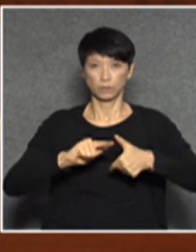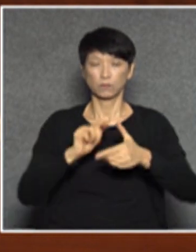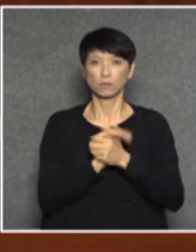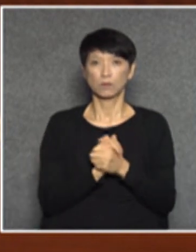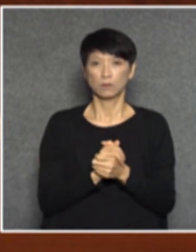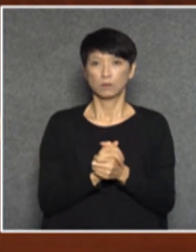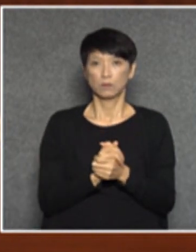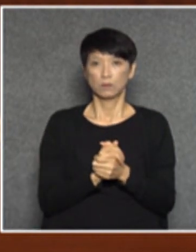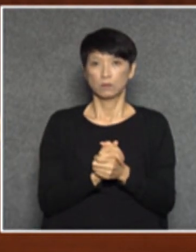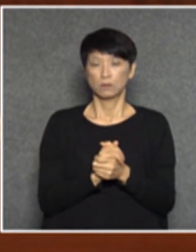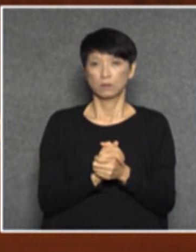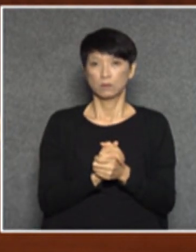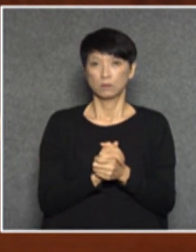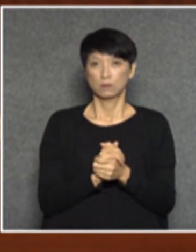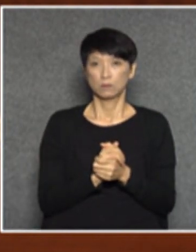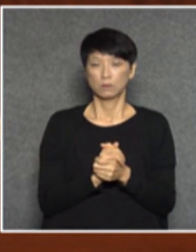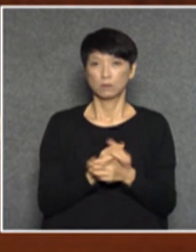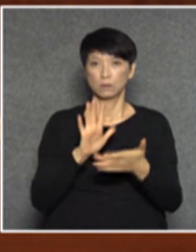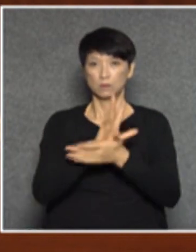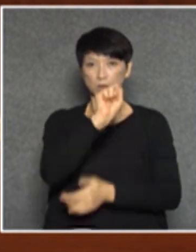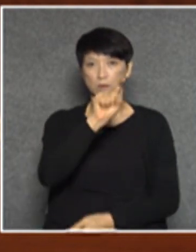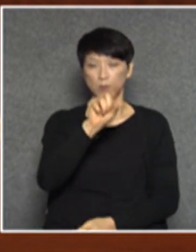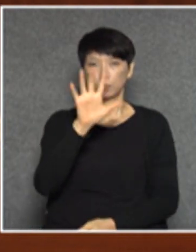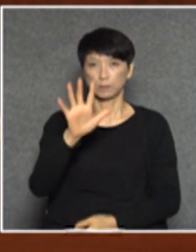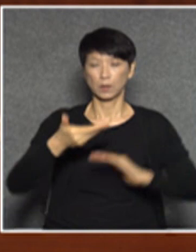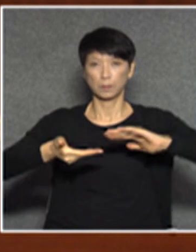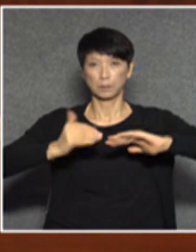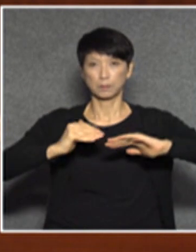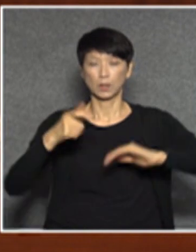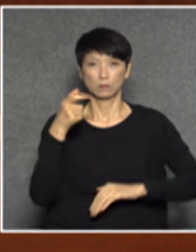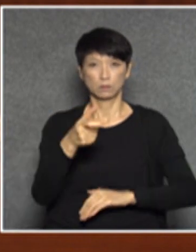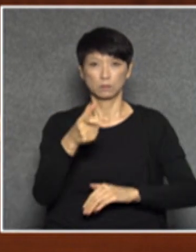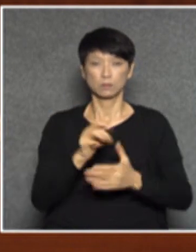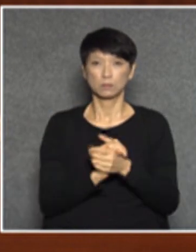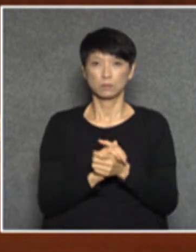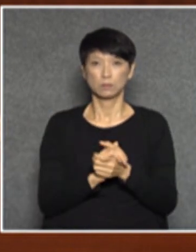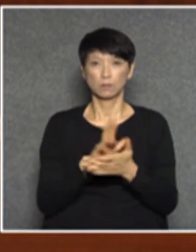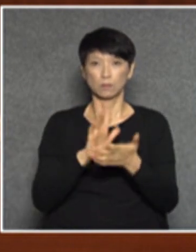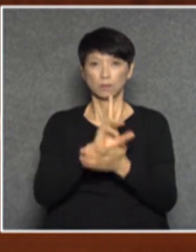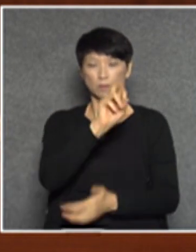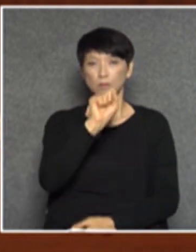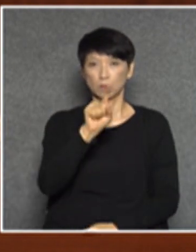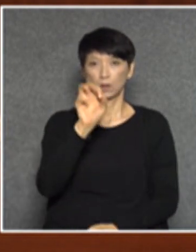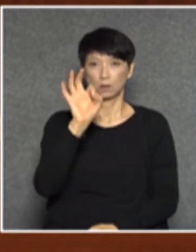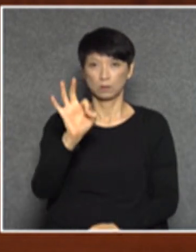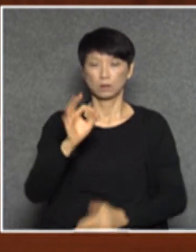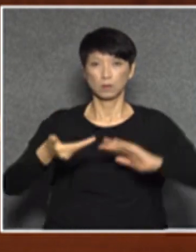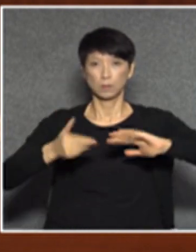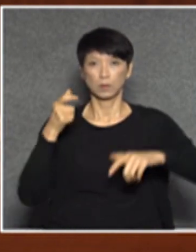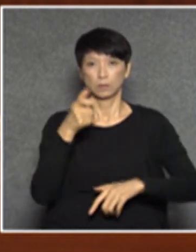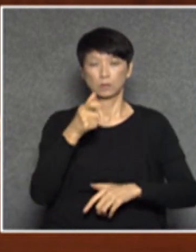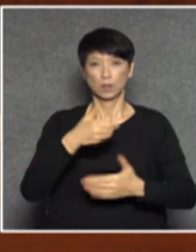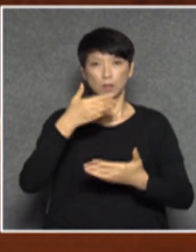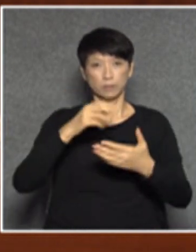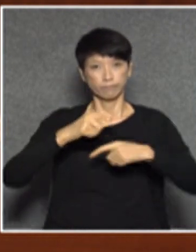的，2015年那個票價按2013年那個票價調整機制檢討之